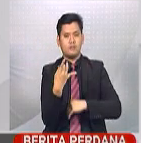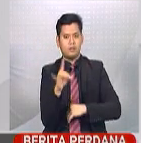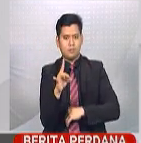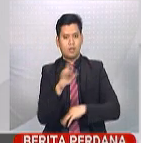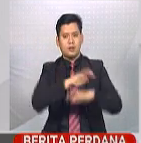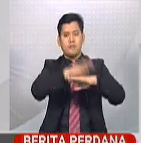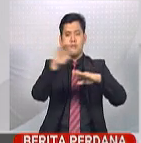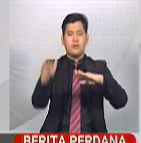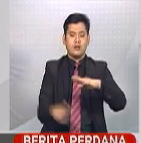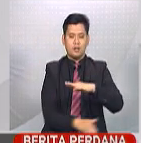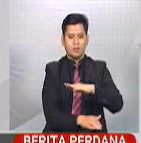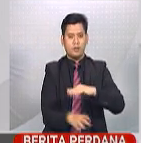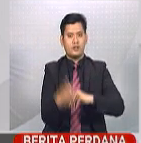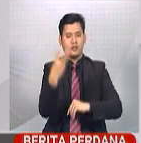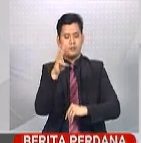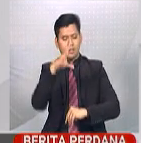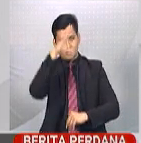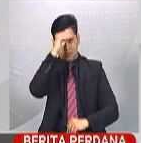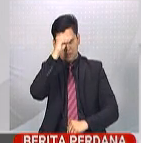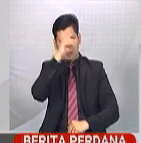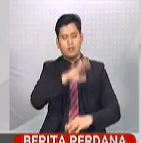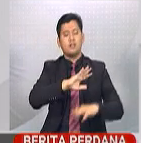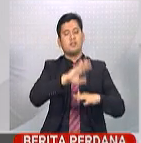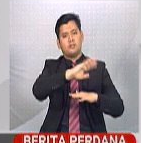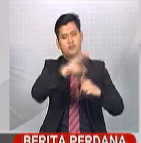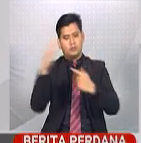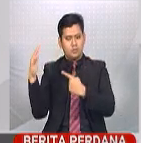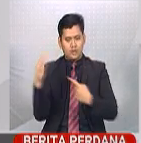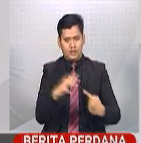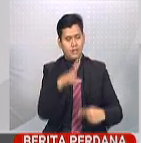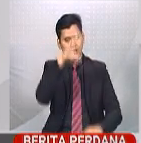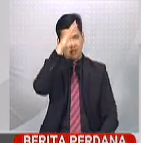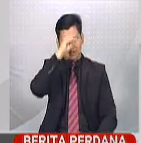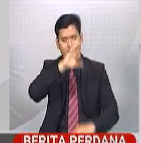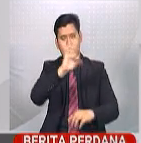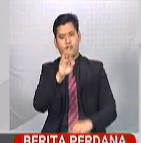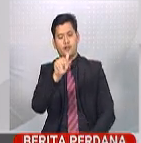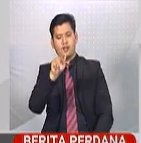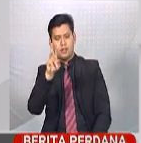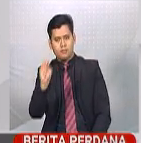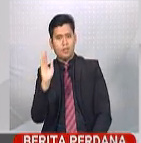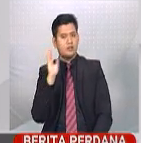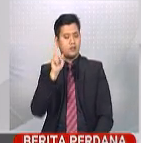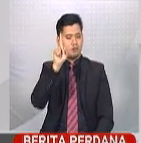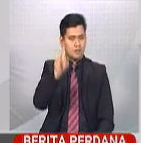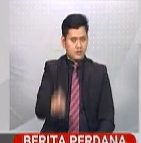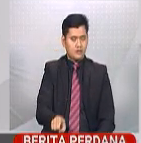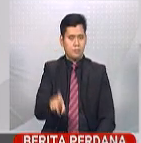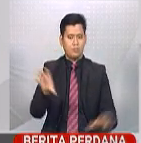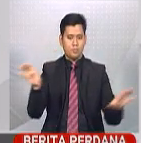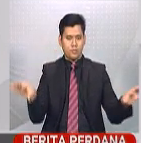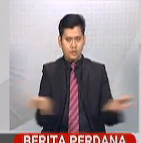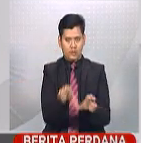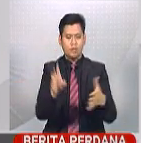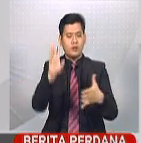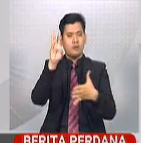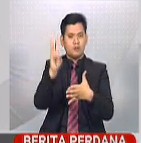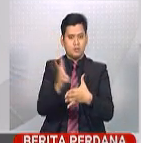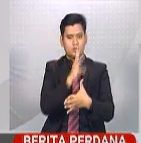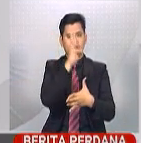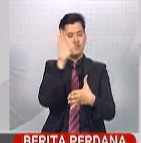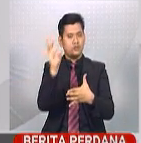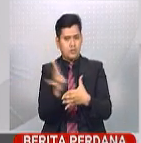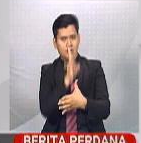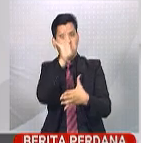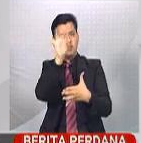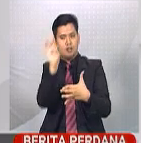lelaki bawah 16 FF dan kejohanan laki bahwa 19 IV yang sepatunya berlangsung pada bulan juni-juli